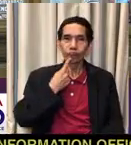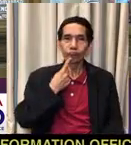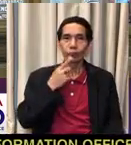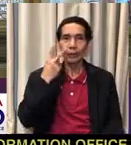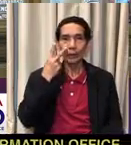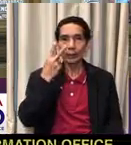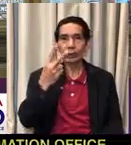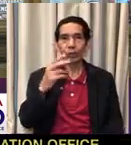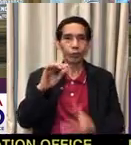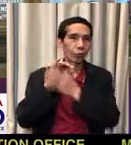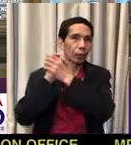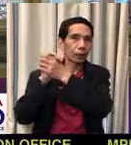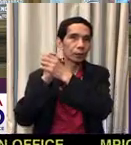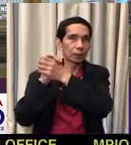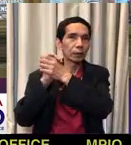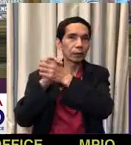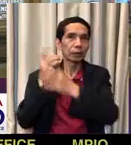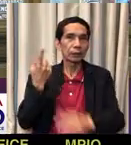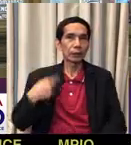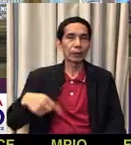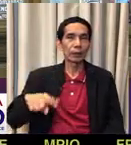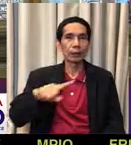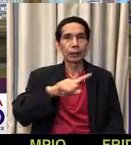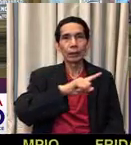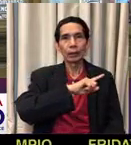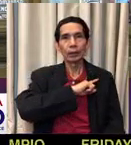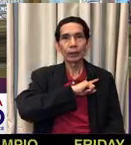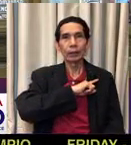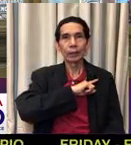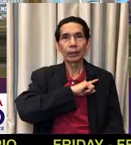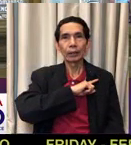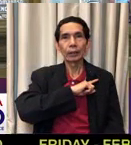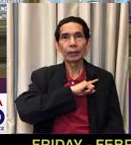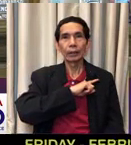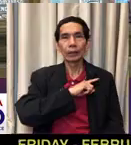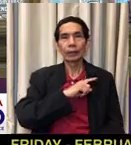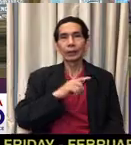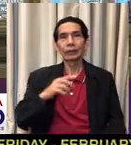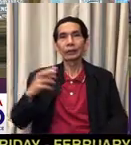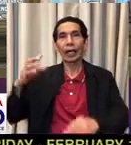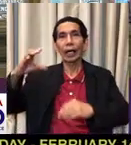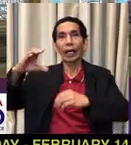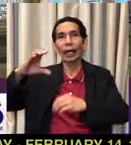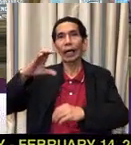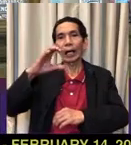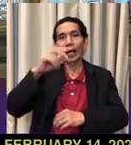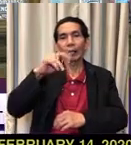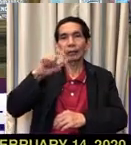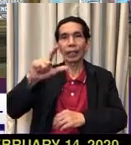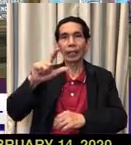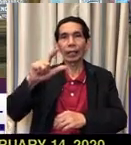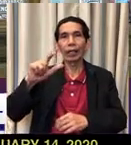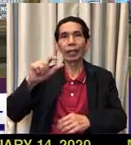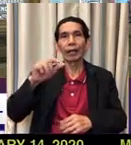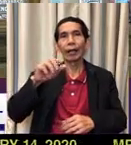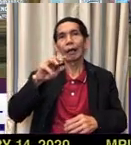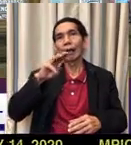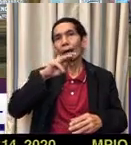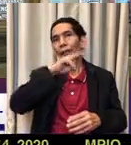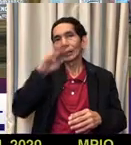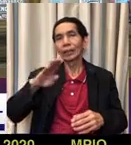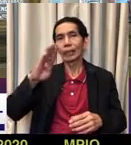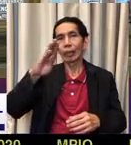No? Congratulations sa ating mga Estero Rangers, Manila Bay